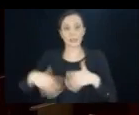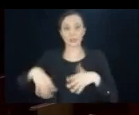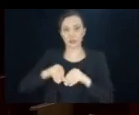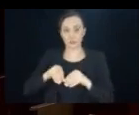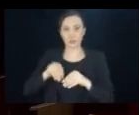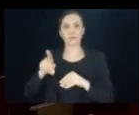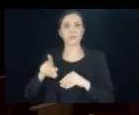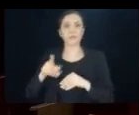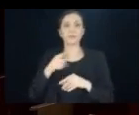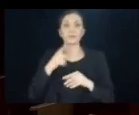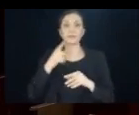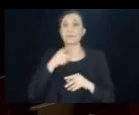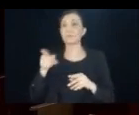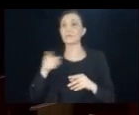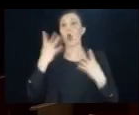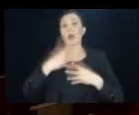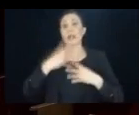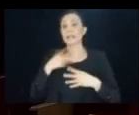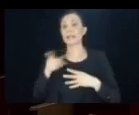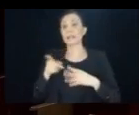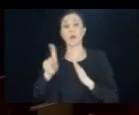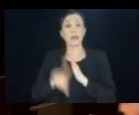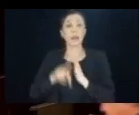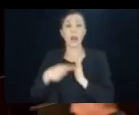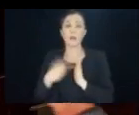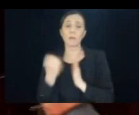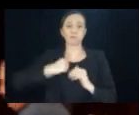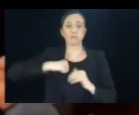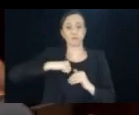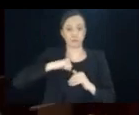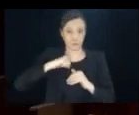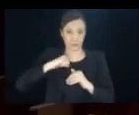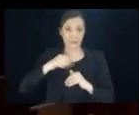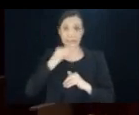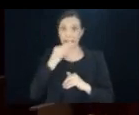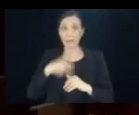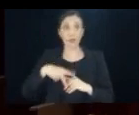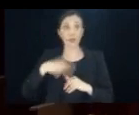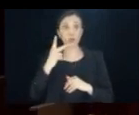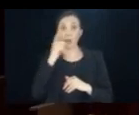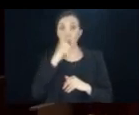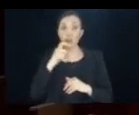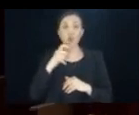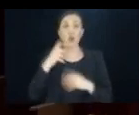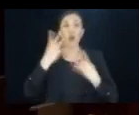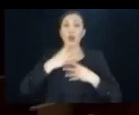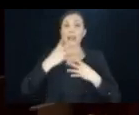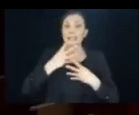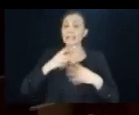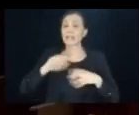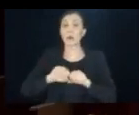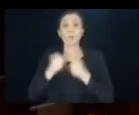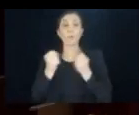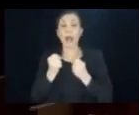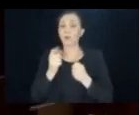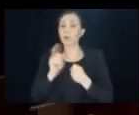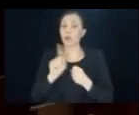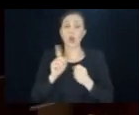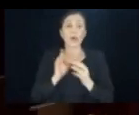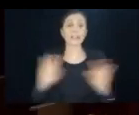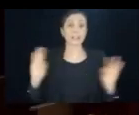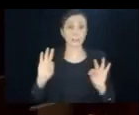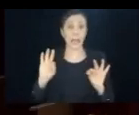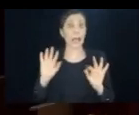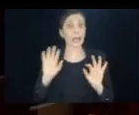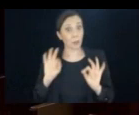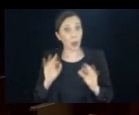stata approvata dall'assessore Sacchi non è stata rispettata. Gli organizzatori non rispettano la pausa di 2 giorni nell'arco della settimana di giugno, anzi